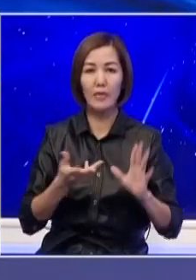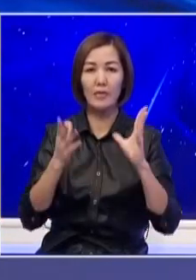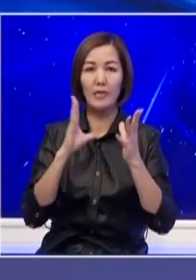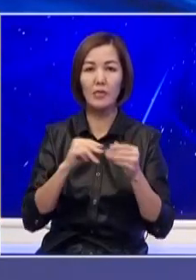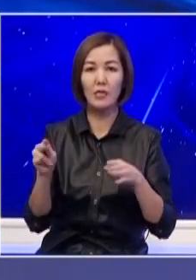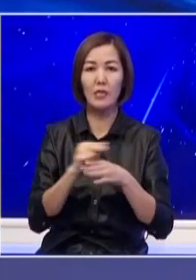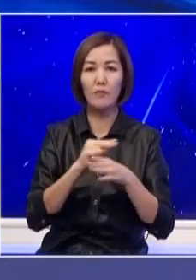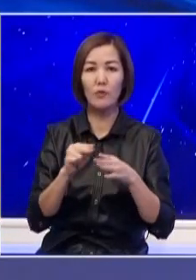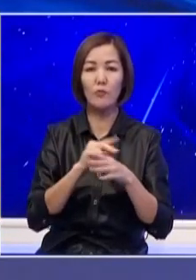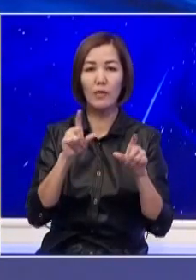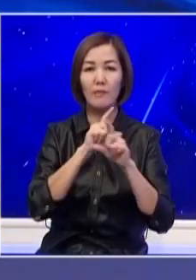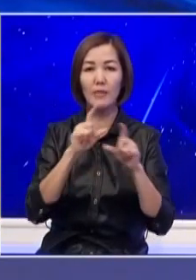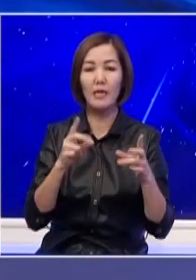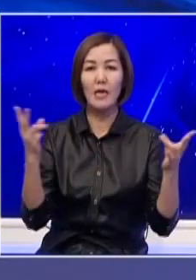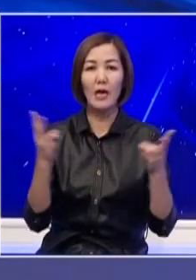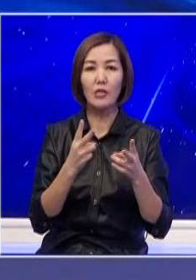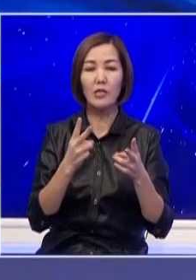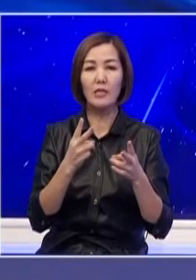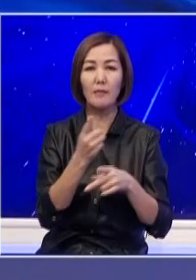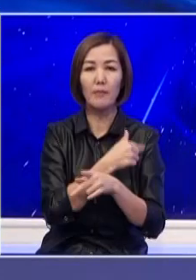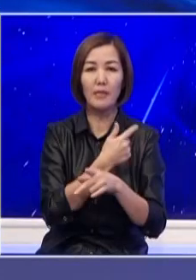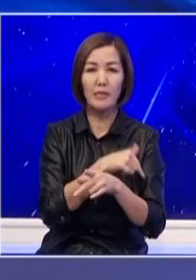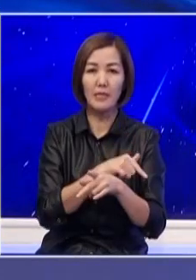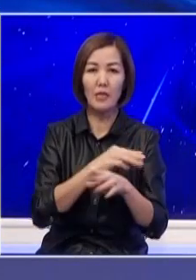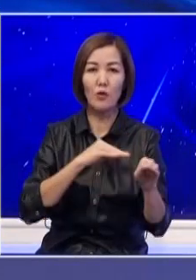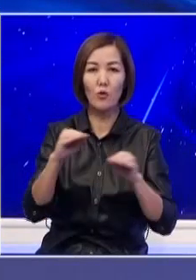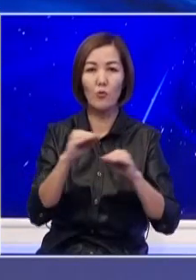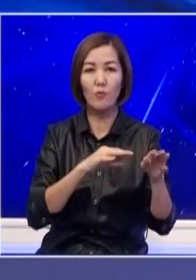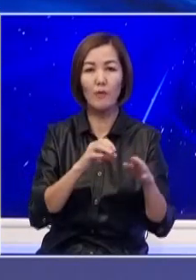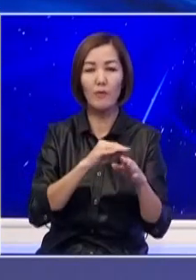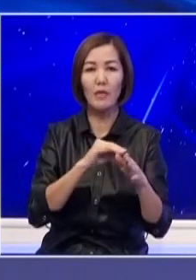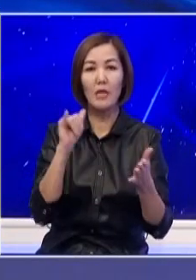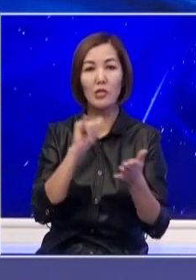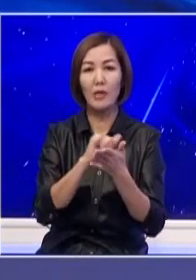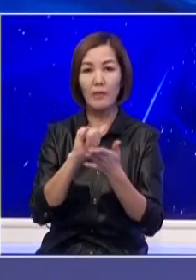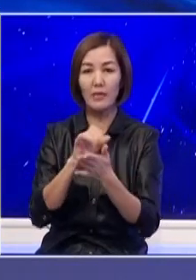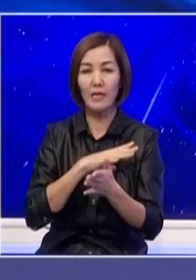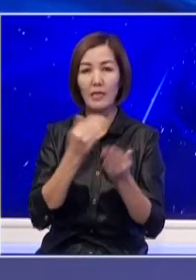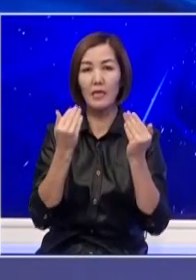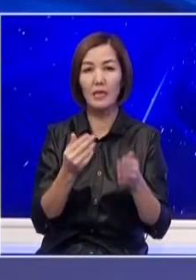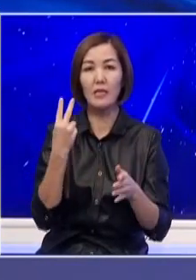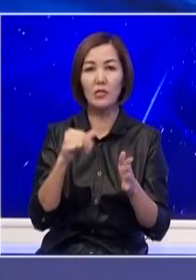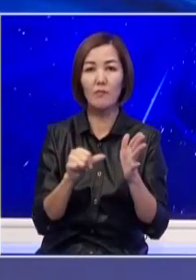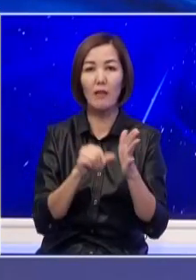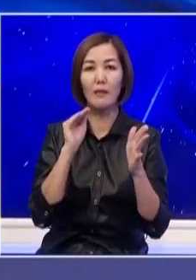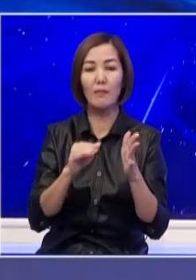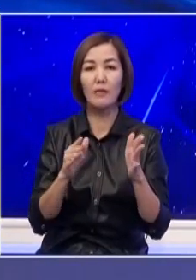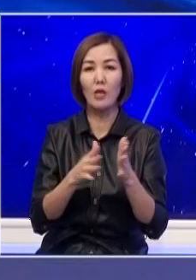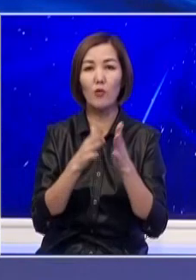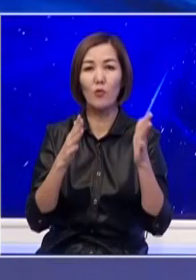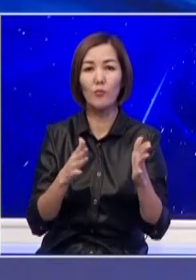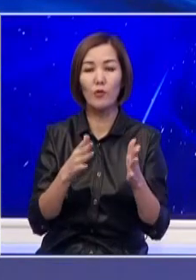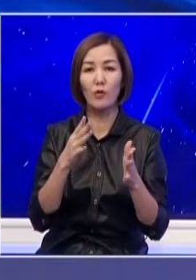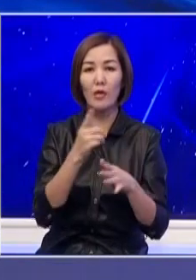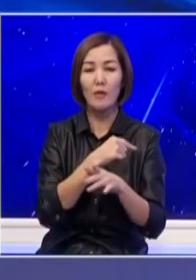жұмыстарының нәтижесінде емдеу мекемесі қажетті медициналық құрылғылармен жабдықталыпты. Енді ауданның 26 мыңнан аса тұрғынына